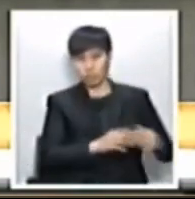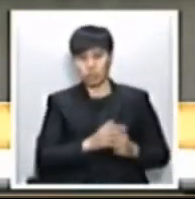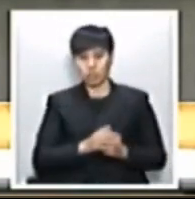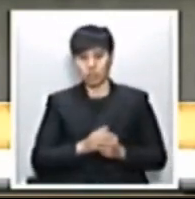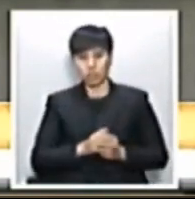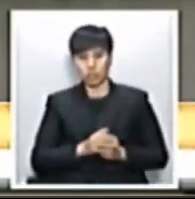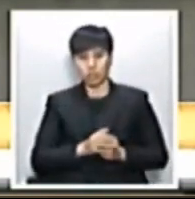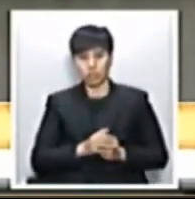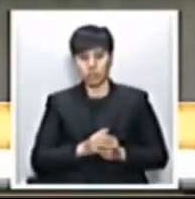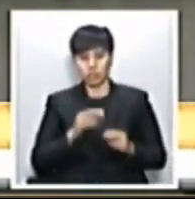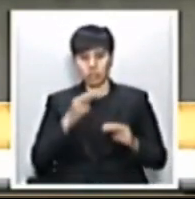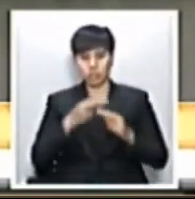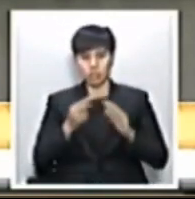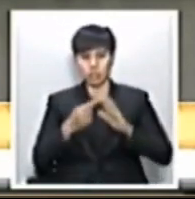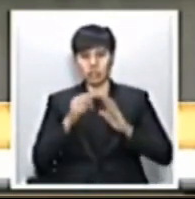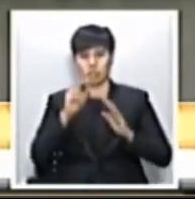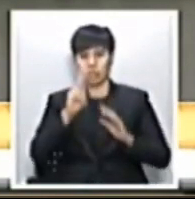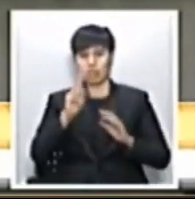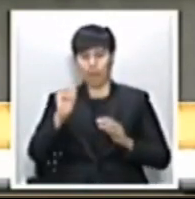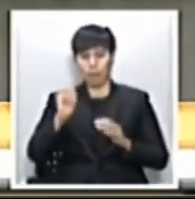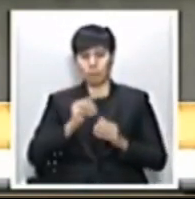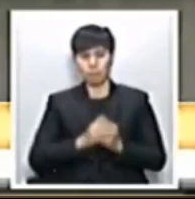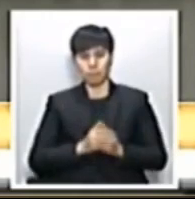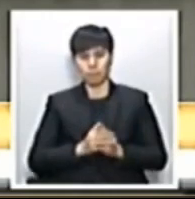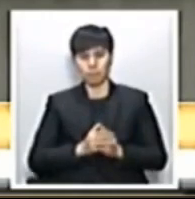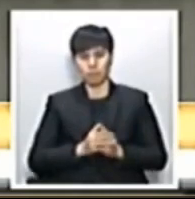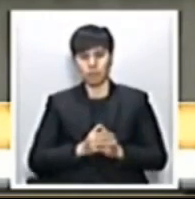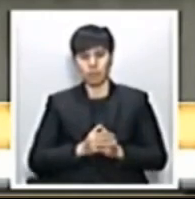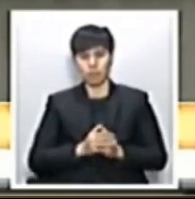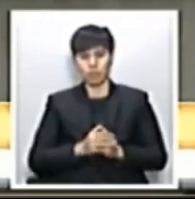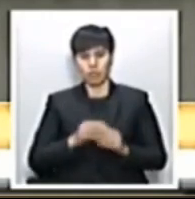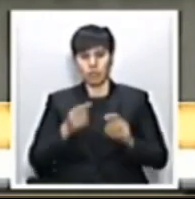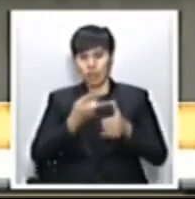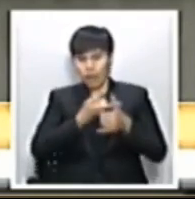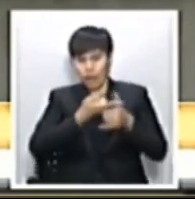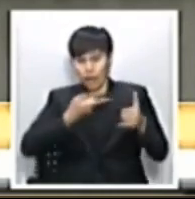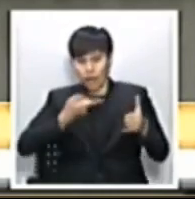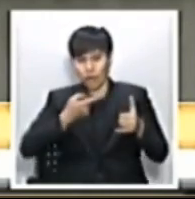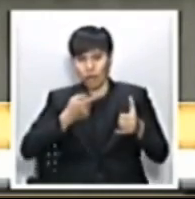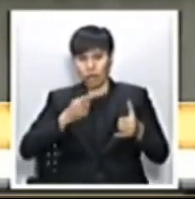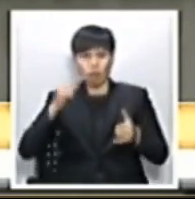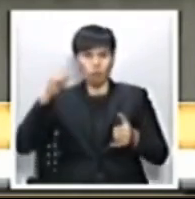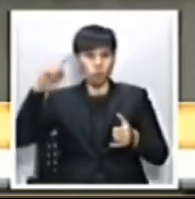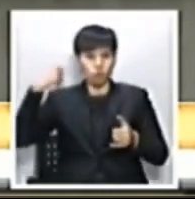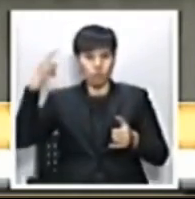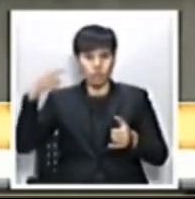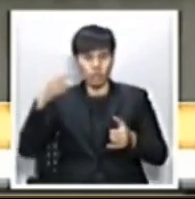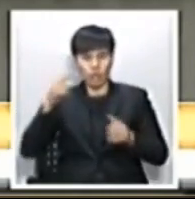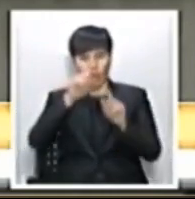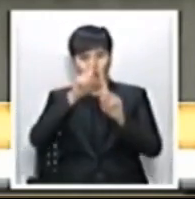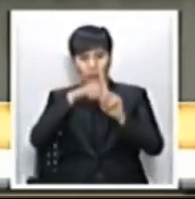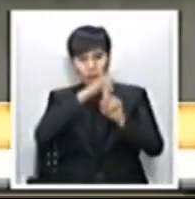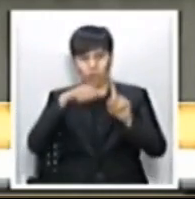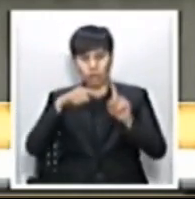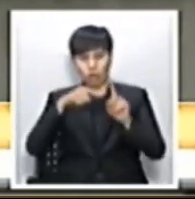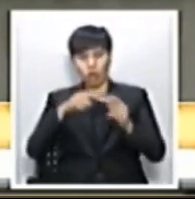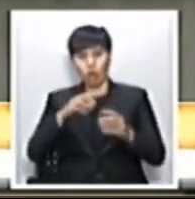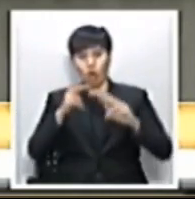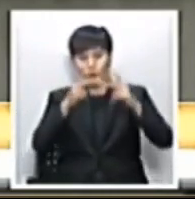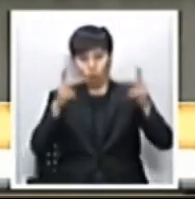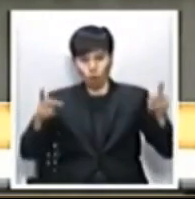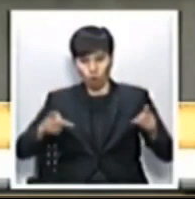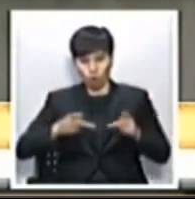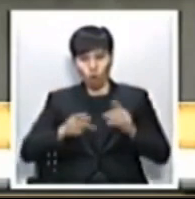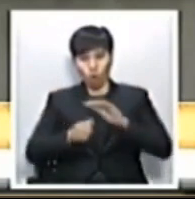มหรือคดีฆาตกรรม2นักท่องเที่ยวชาวอังกฤษที่เกาะเต่าซึ่งเกิดในปีเดียว